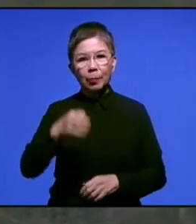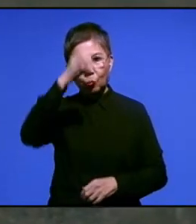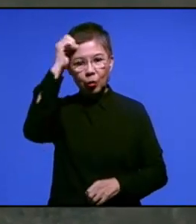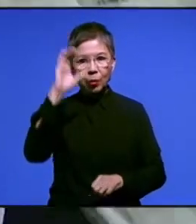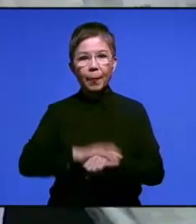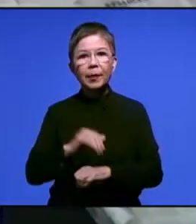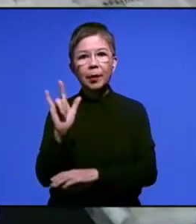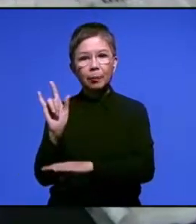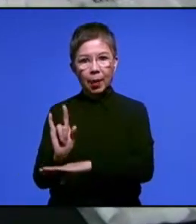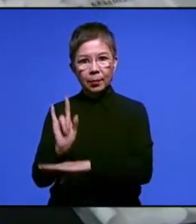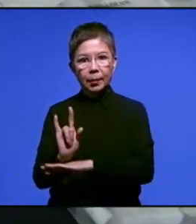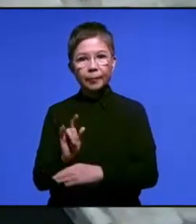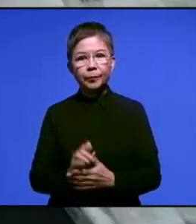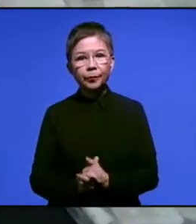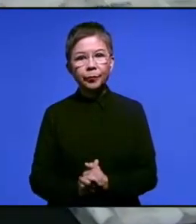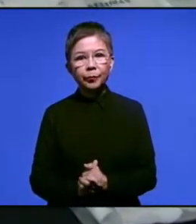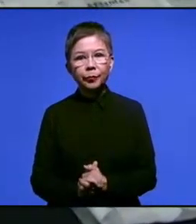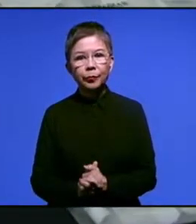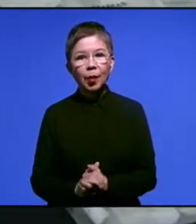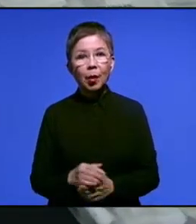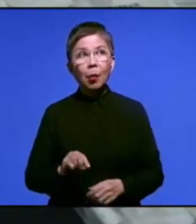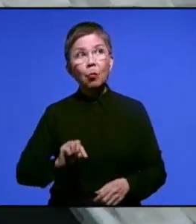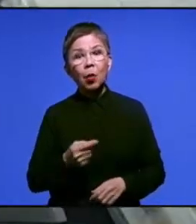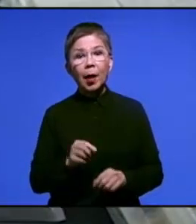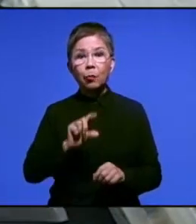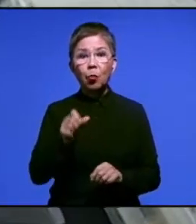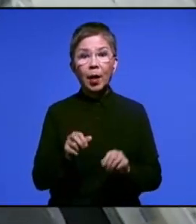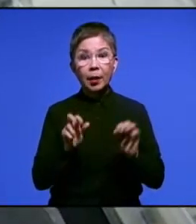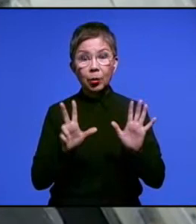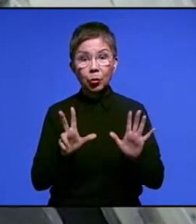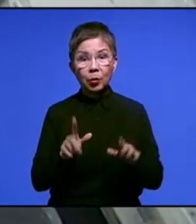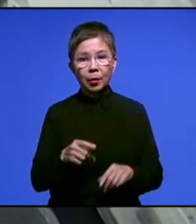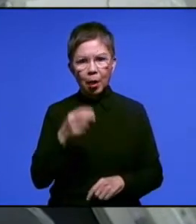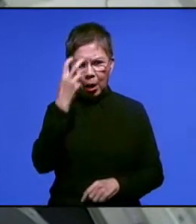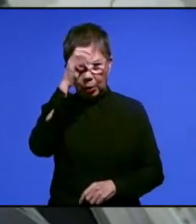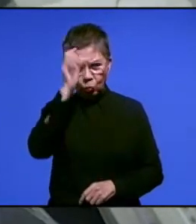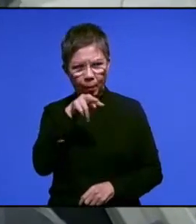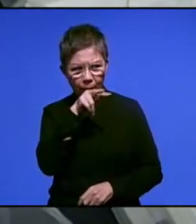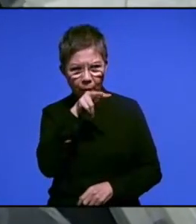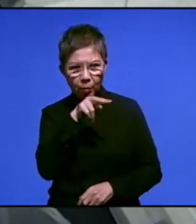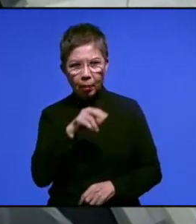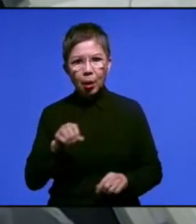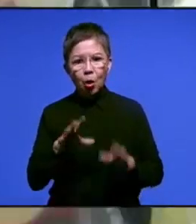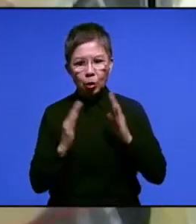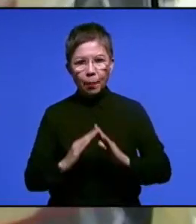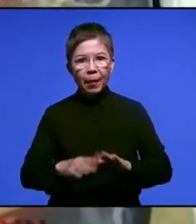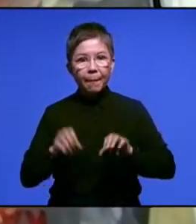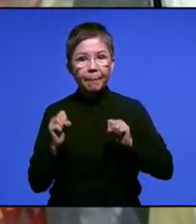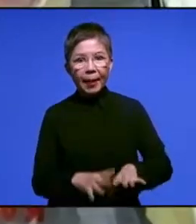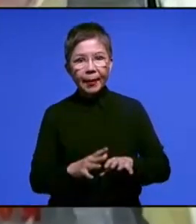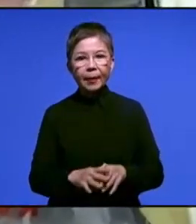di Bekasi baru-baru ini. Sejak awal Agustus lalu, polisi mengintai praktek tersangka di kawasan Perumnas 3